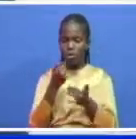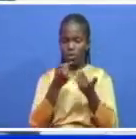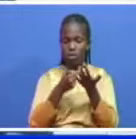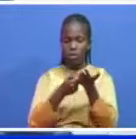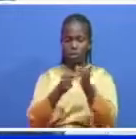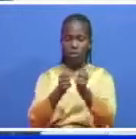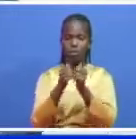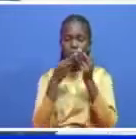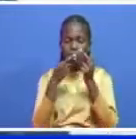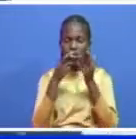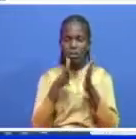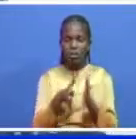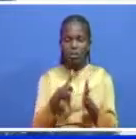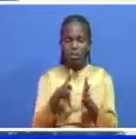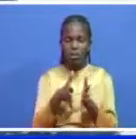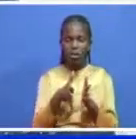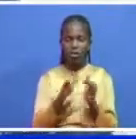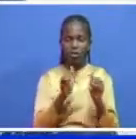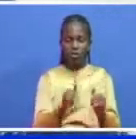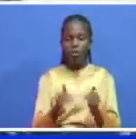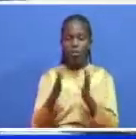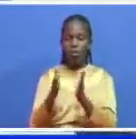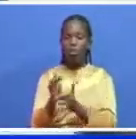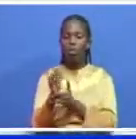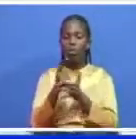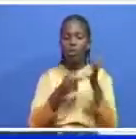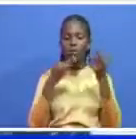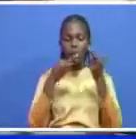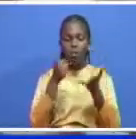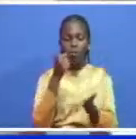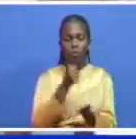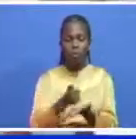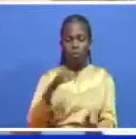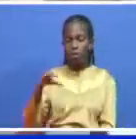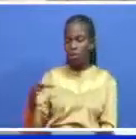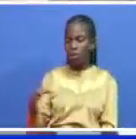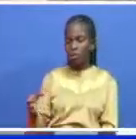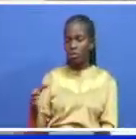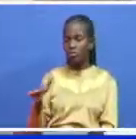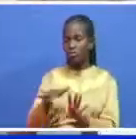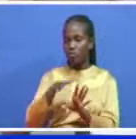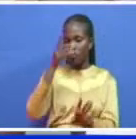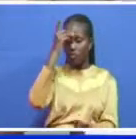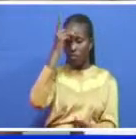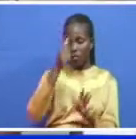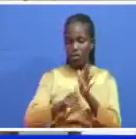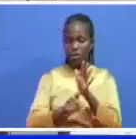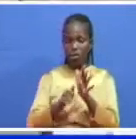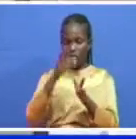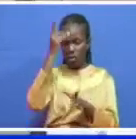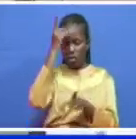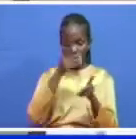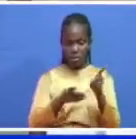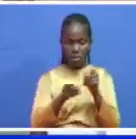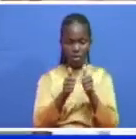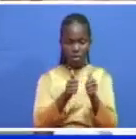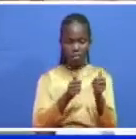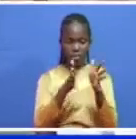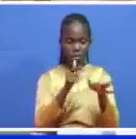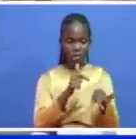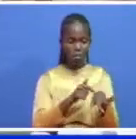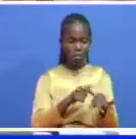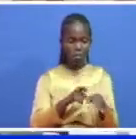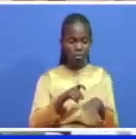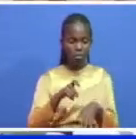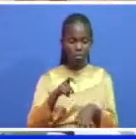nyanadiki mama Mauvoo. Ni wenda imimava Makueni kukuna livoti maovisi ni maa kaundi sione ungua village administrators. Zila mwona kiinuo kelane muisio